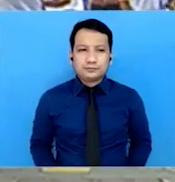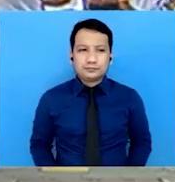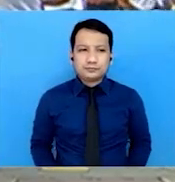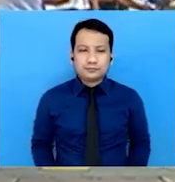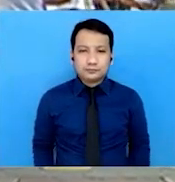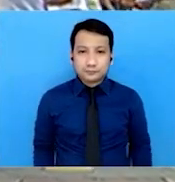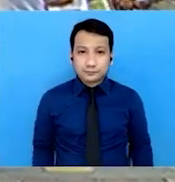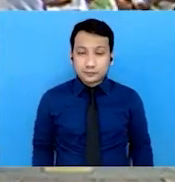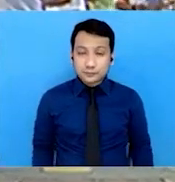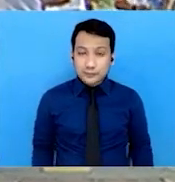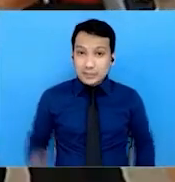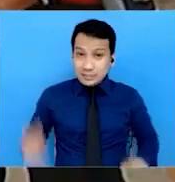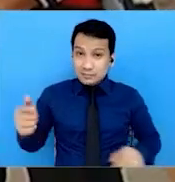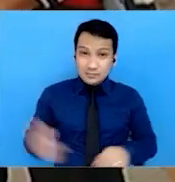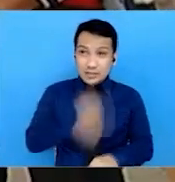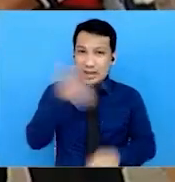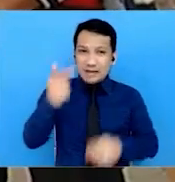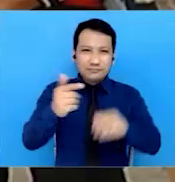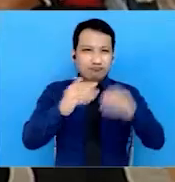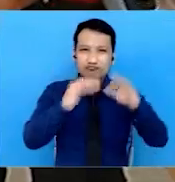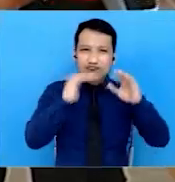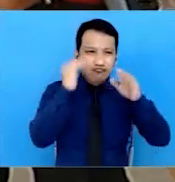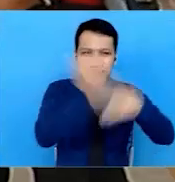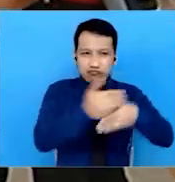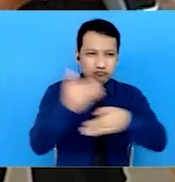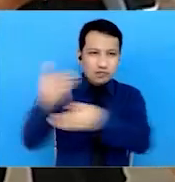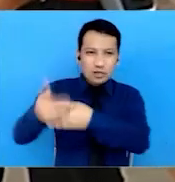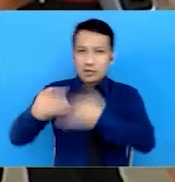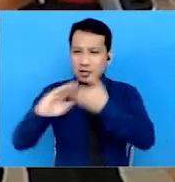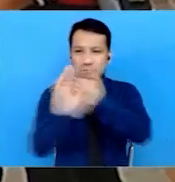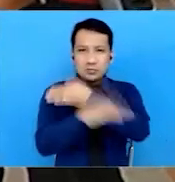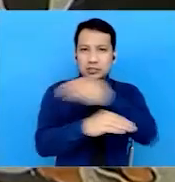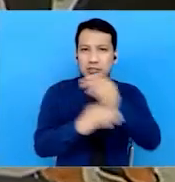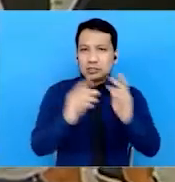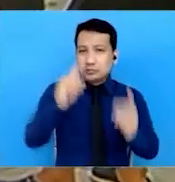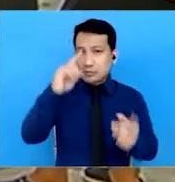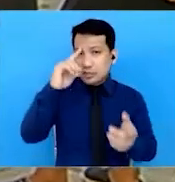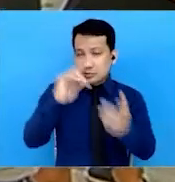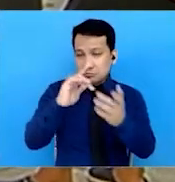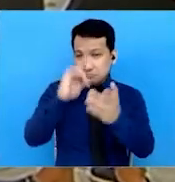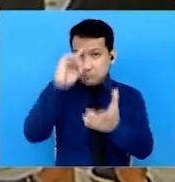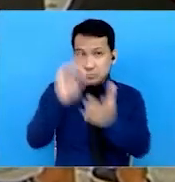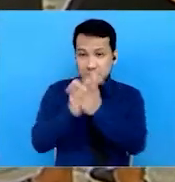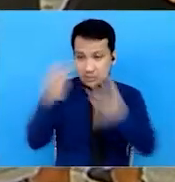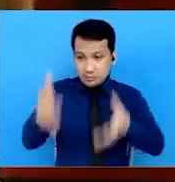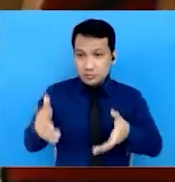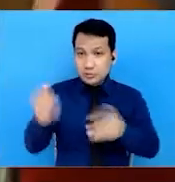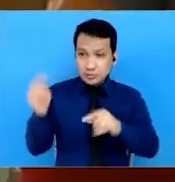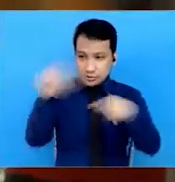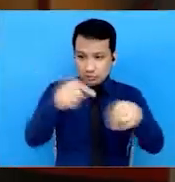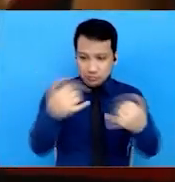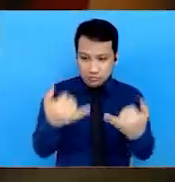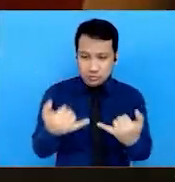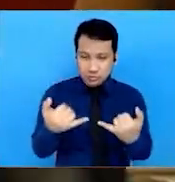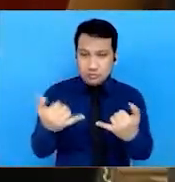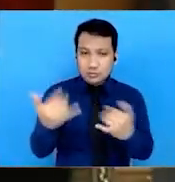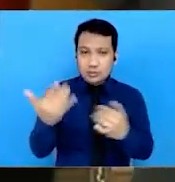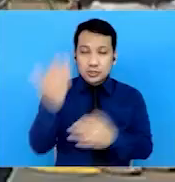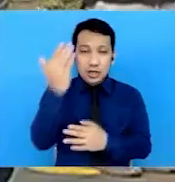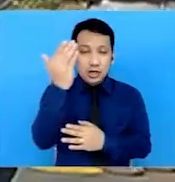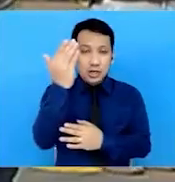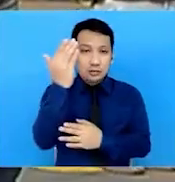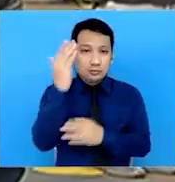Sa hinabahaba ng lockdown sa simbahan din ang balik ng mga deboto ng Nazareno, lalo na ngayong Quiapo Day. Pwede na kasi ulit